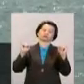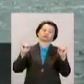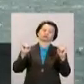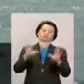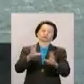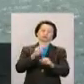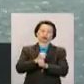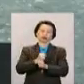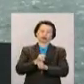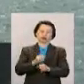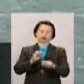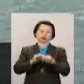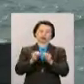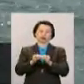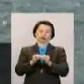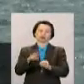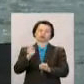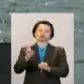hanya